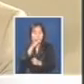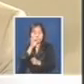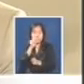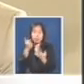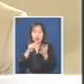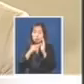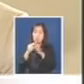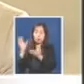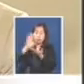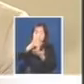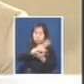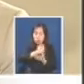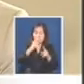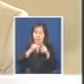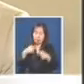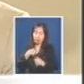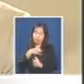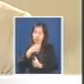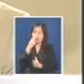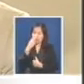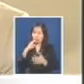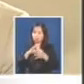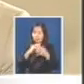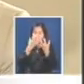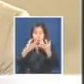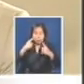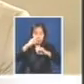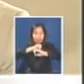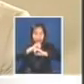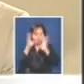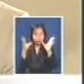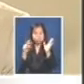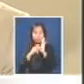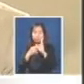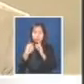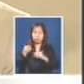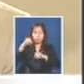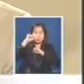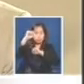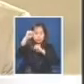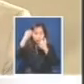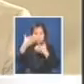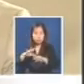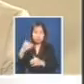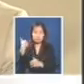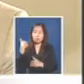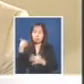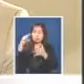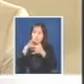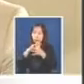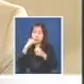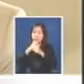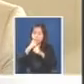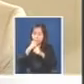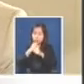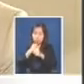ก็ต้องเรียนว่าเขาเองก็อยากเห็นสิ่งของที่เป็นรูปธรรมนะคะสิ่งที่เราได้ประกาศให้เขาก็คือว่าเรื่องของการสร้างในเรื่อง